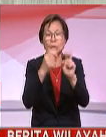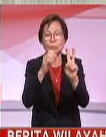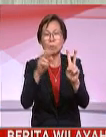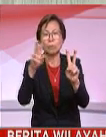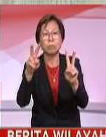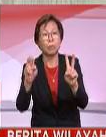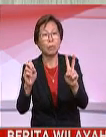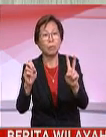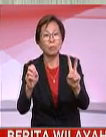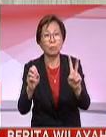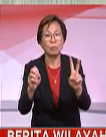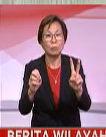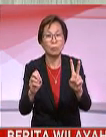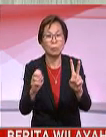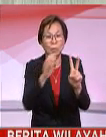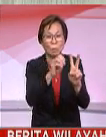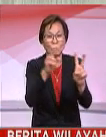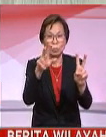sebanyak